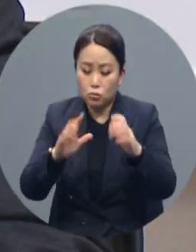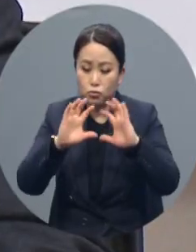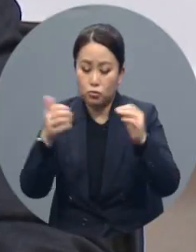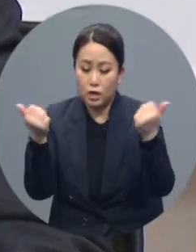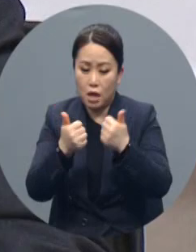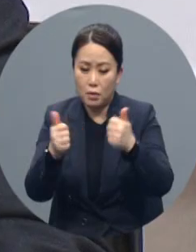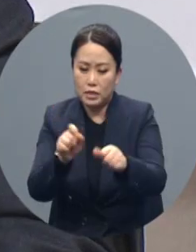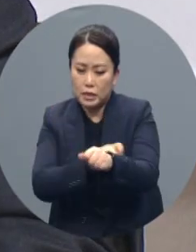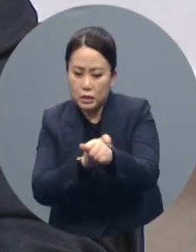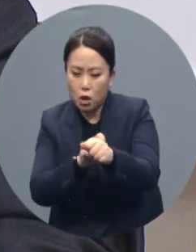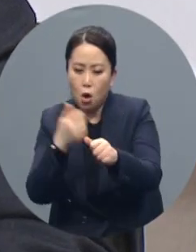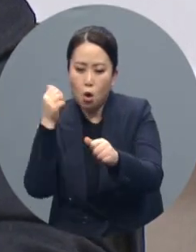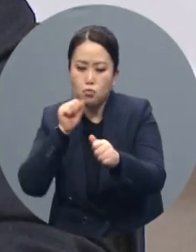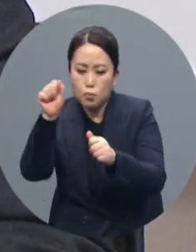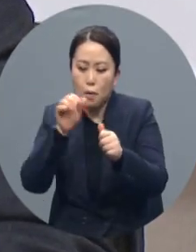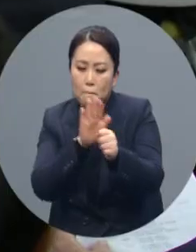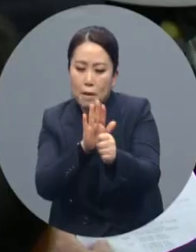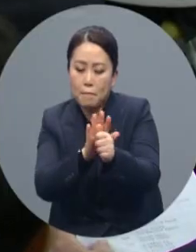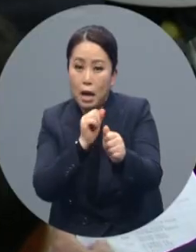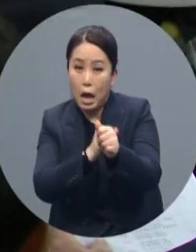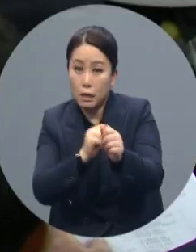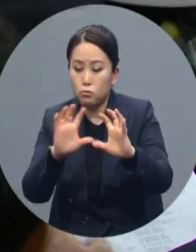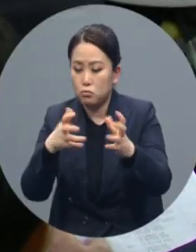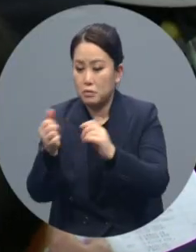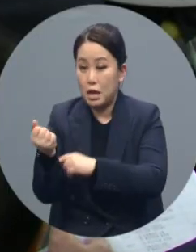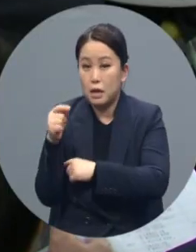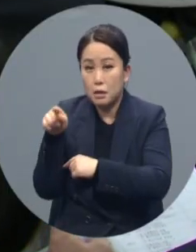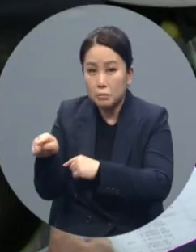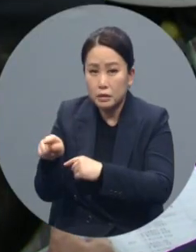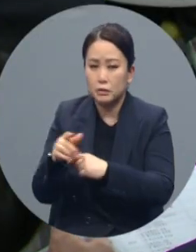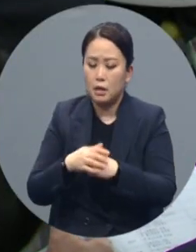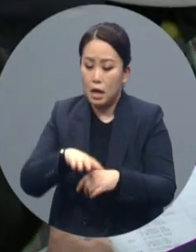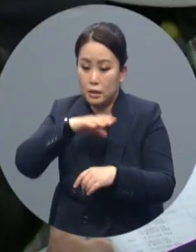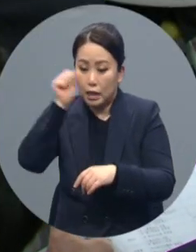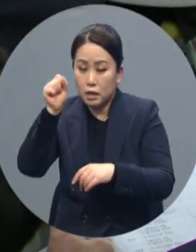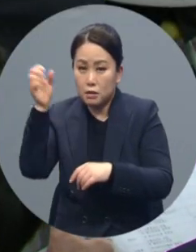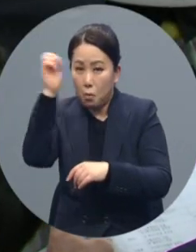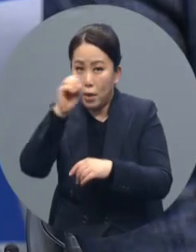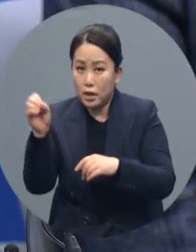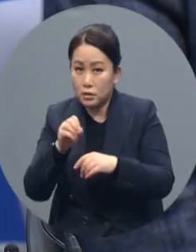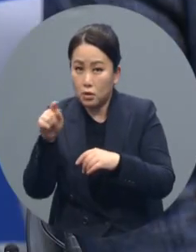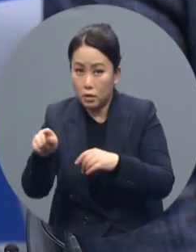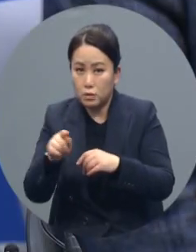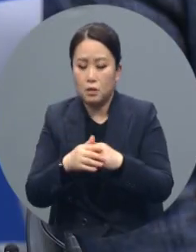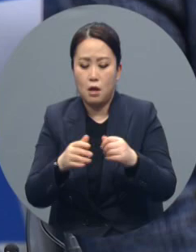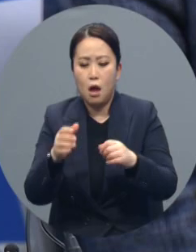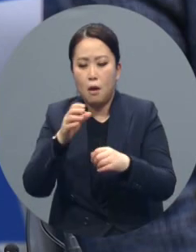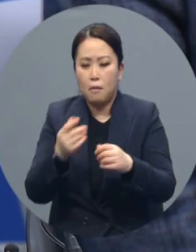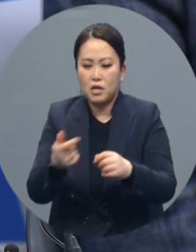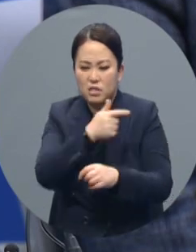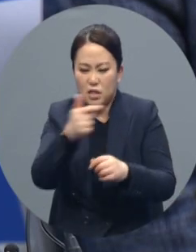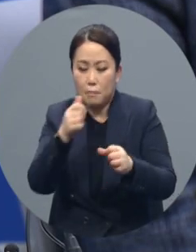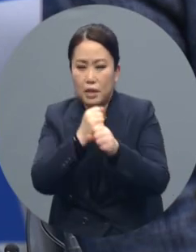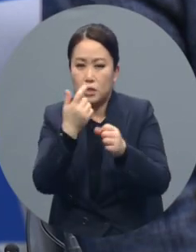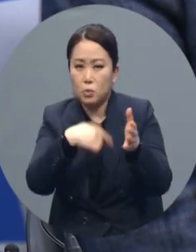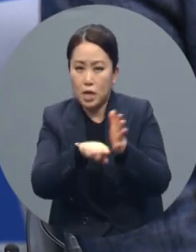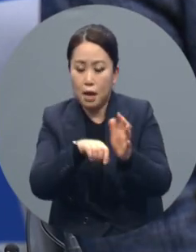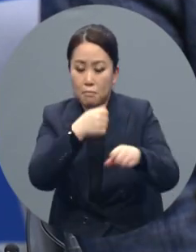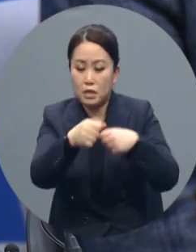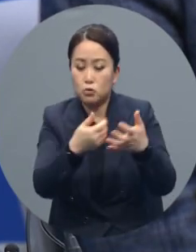휩싸인 국민의힘. 당선 확률을 높이기 위해 번직들을 대거 단독 후보로 낙점한 민주당. 양당 모두